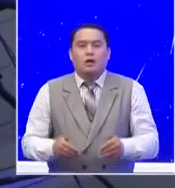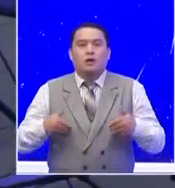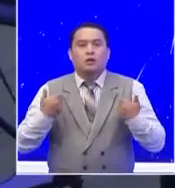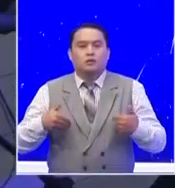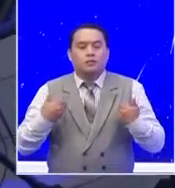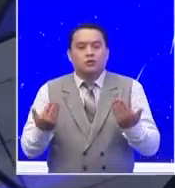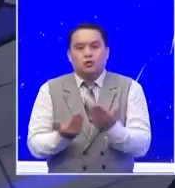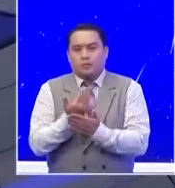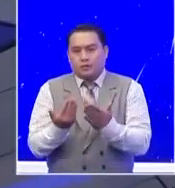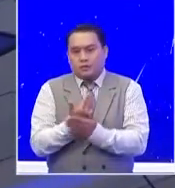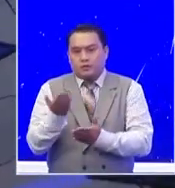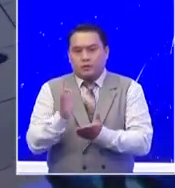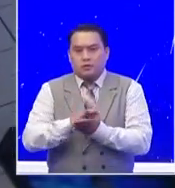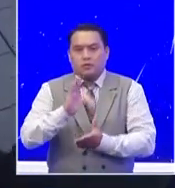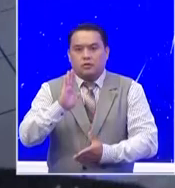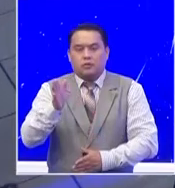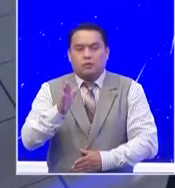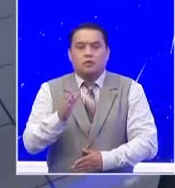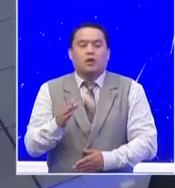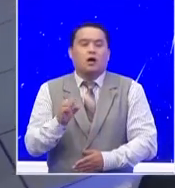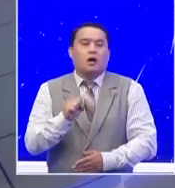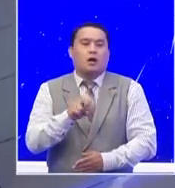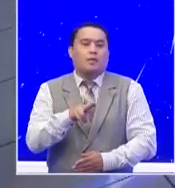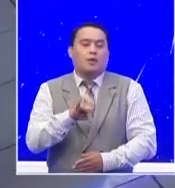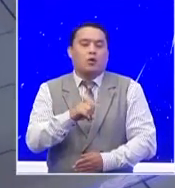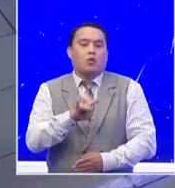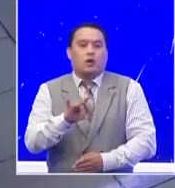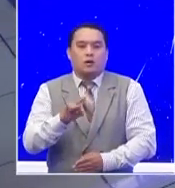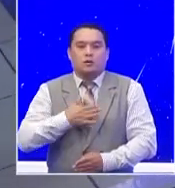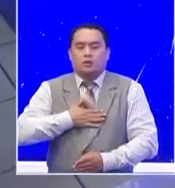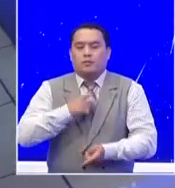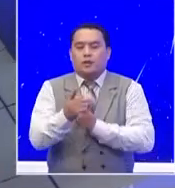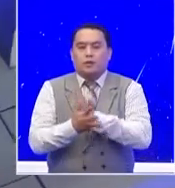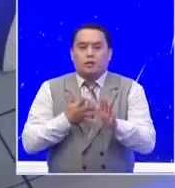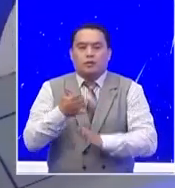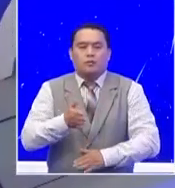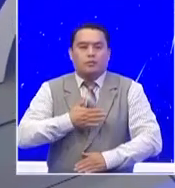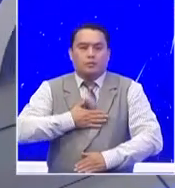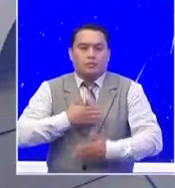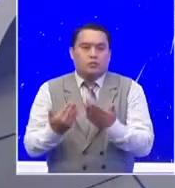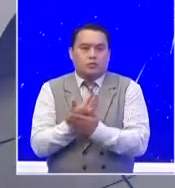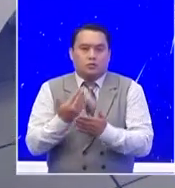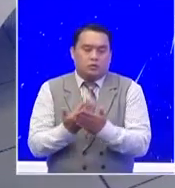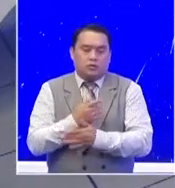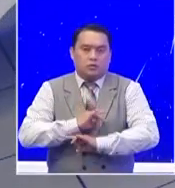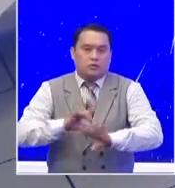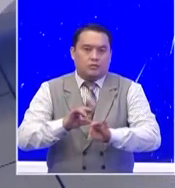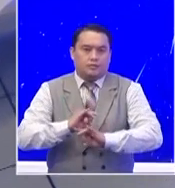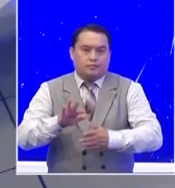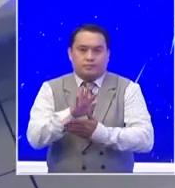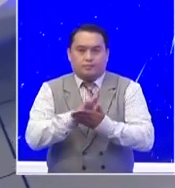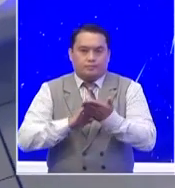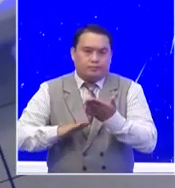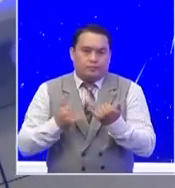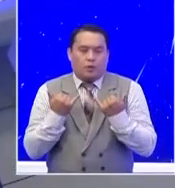Армысыздар, аймақтың басты арнасында қорытынды жаңалықтар, студияда ақпараттар легімен Гауһар Мұса, сурдо толмада Марат Шақсылығұлы.